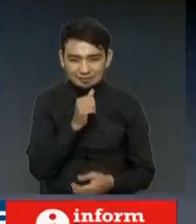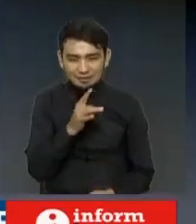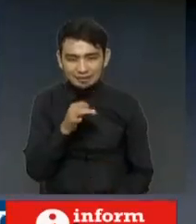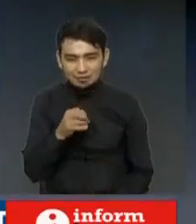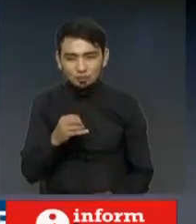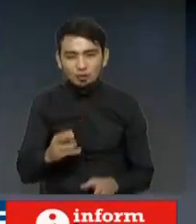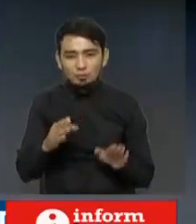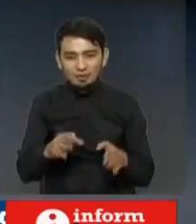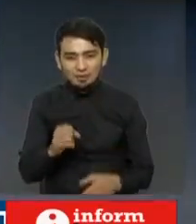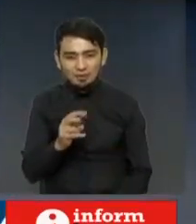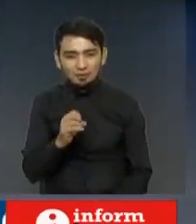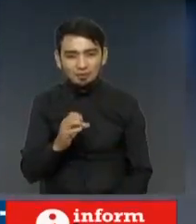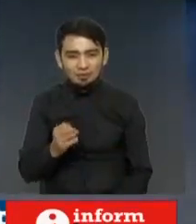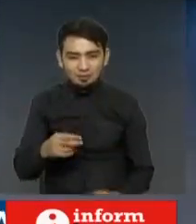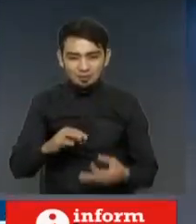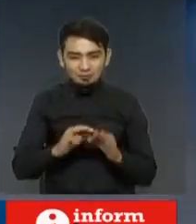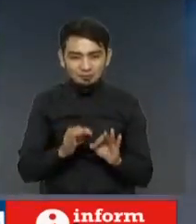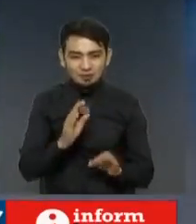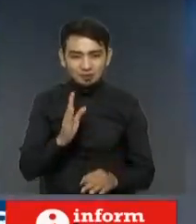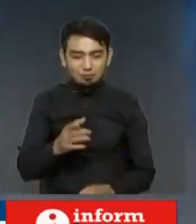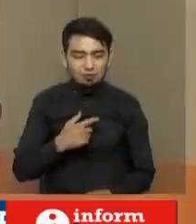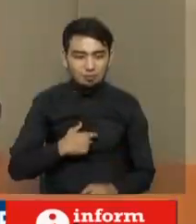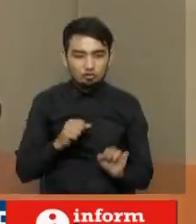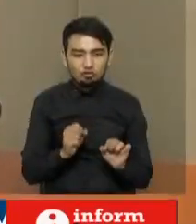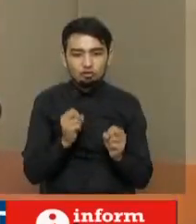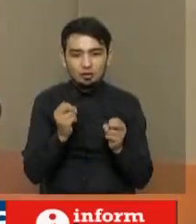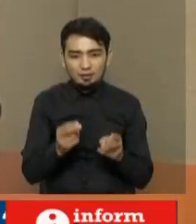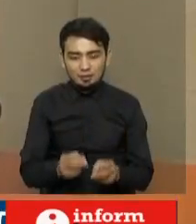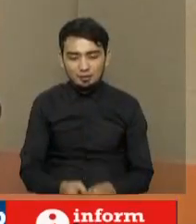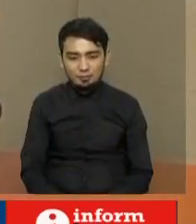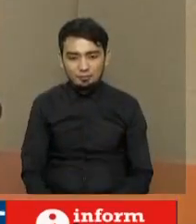Анастасия Новикова расскажет, как обезопасить себя.